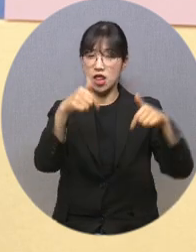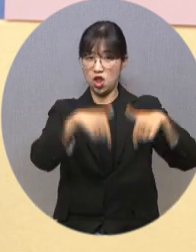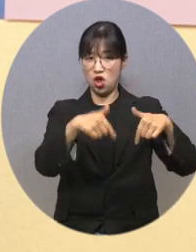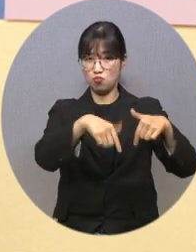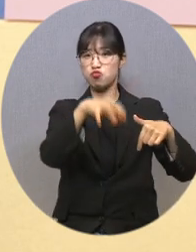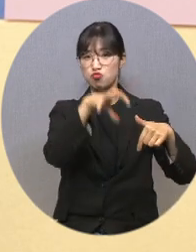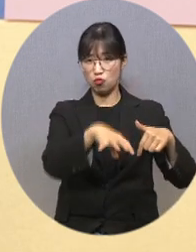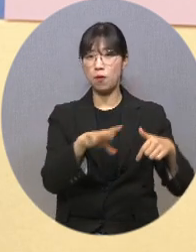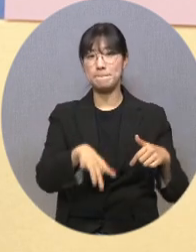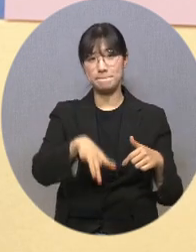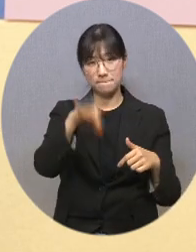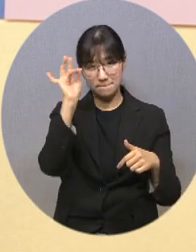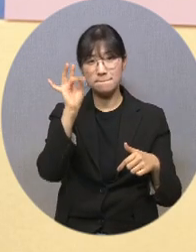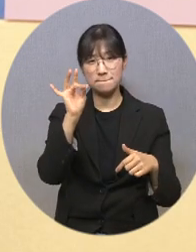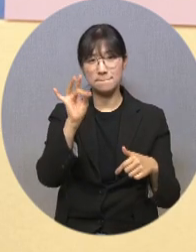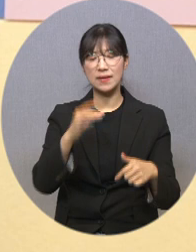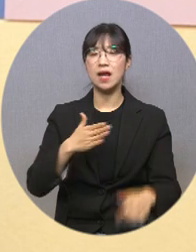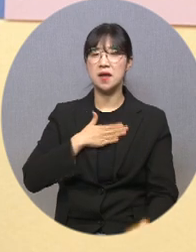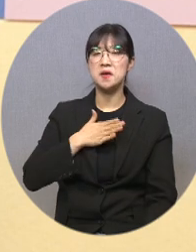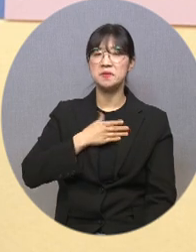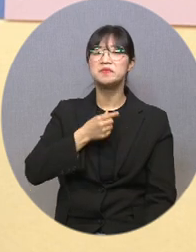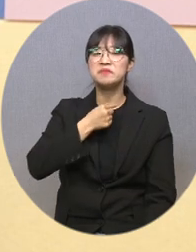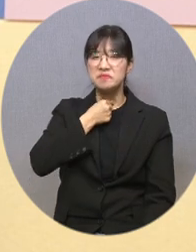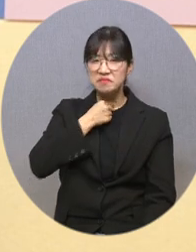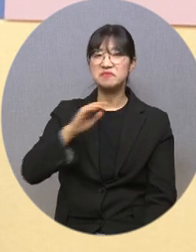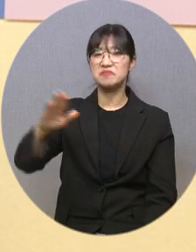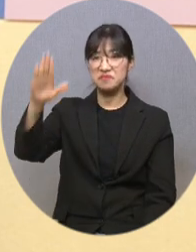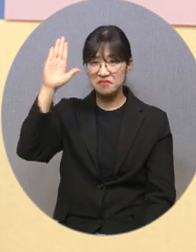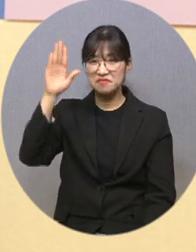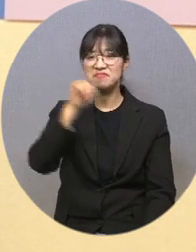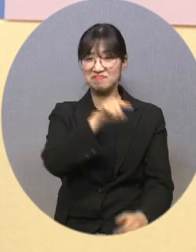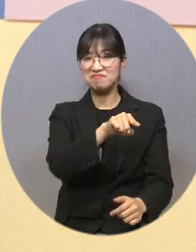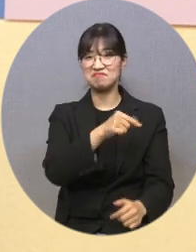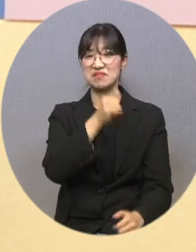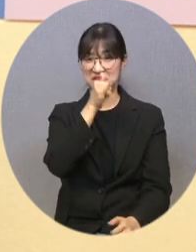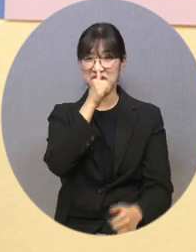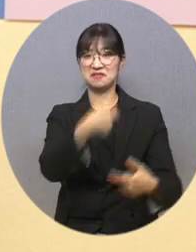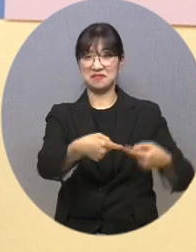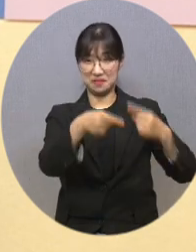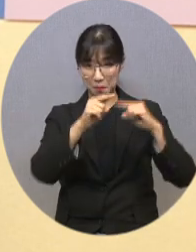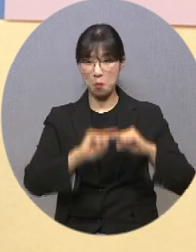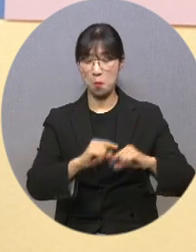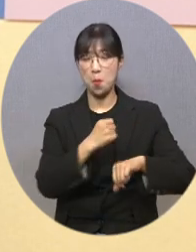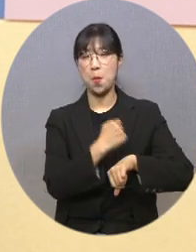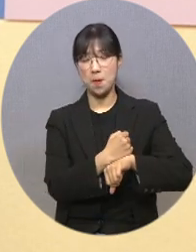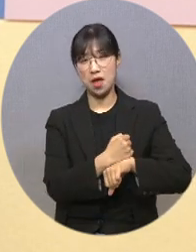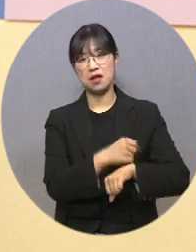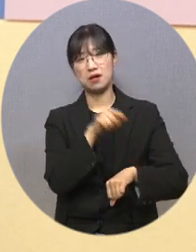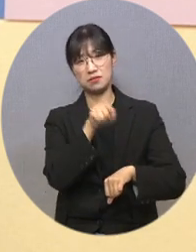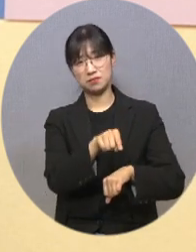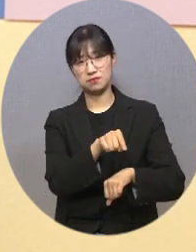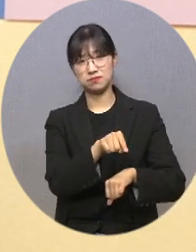우선 우리가 한번 해보겠다라고 해서 이제 이